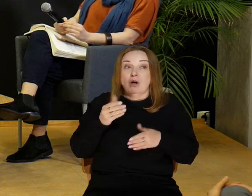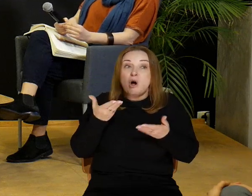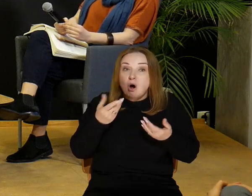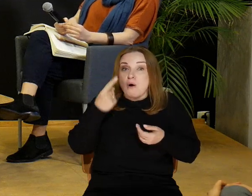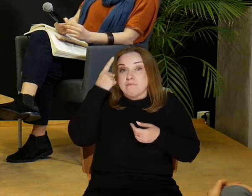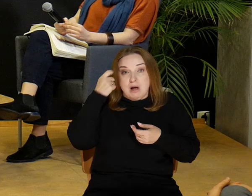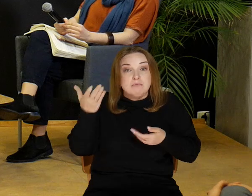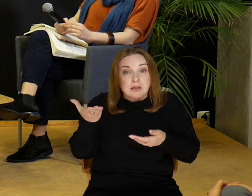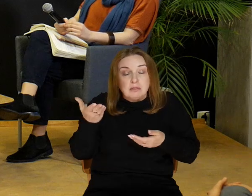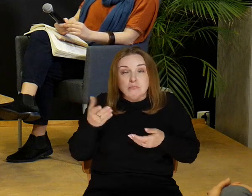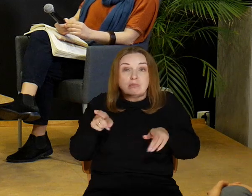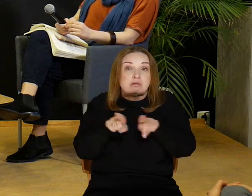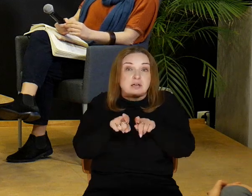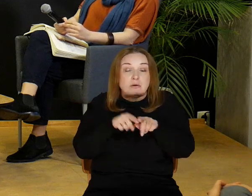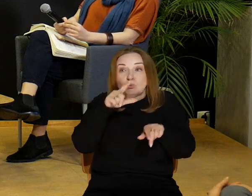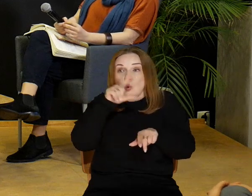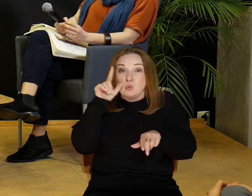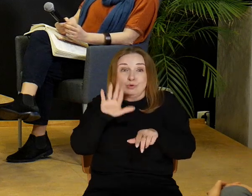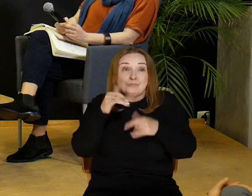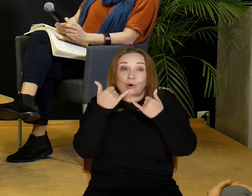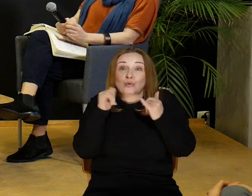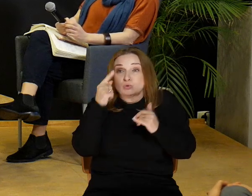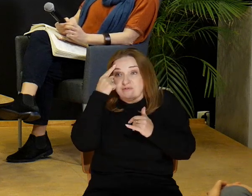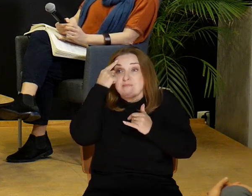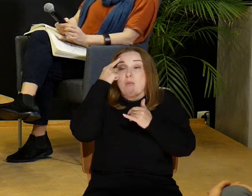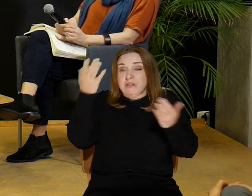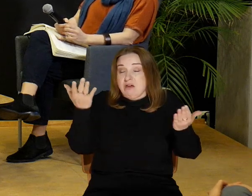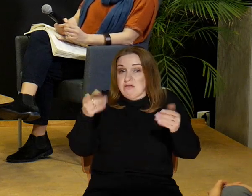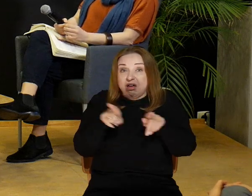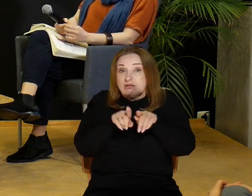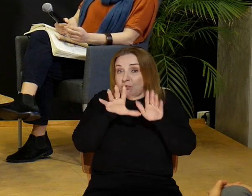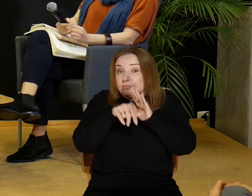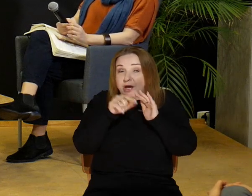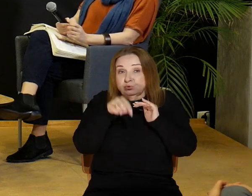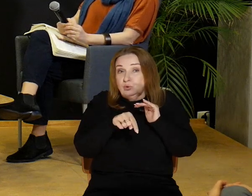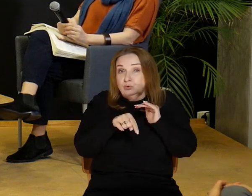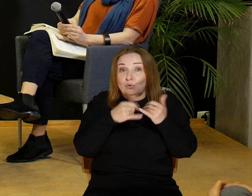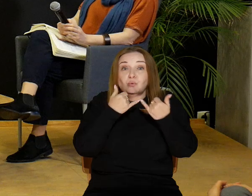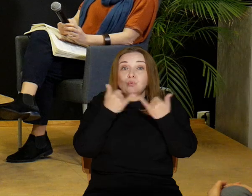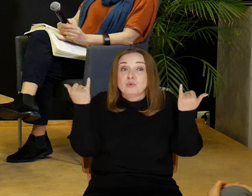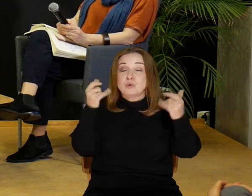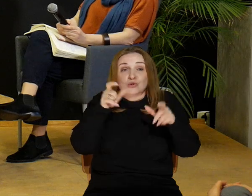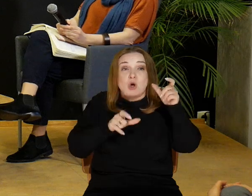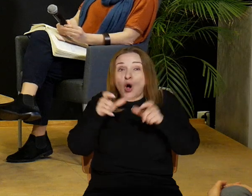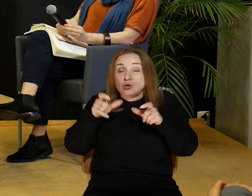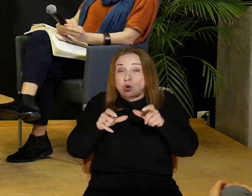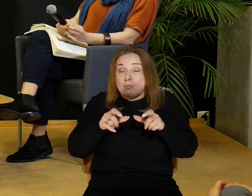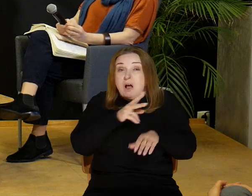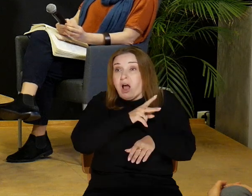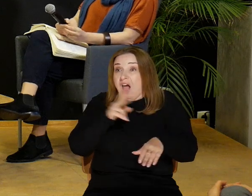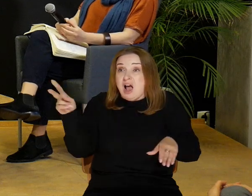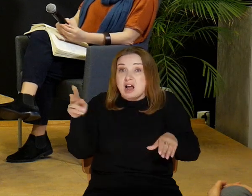pamiętać wojnę nawet w naszym mieście, prawda? Tak jak powiedziałam, no nie możemy do jednego, nie możemy się zrównywać no, z